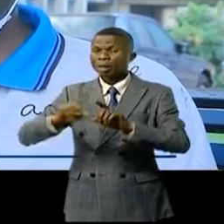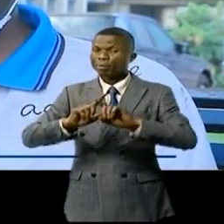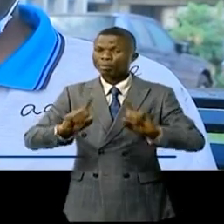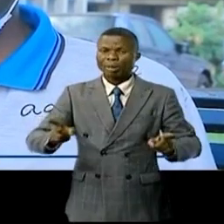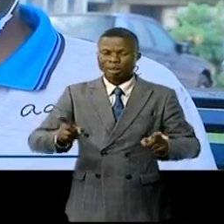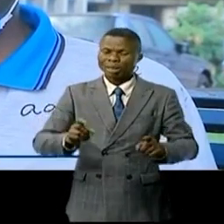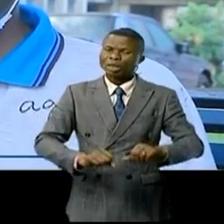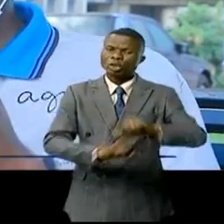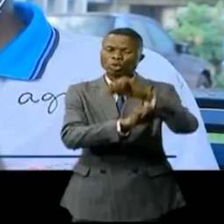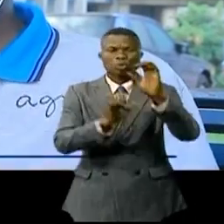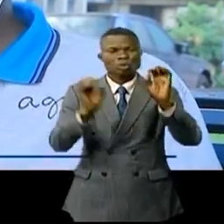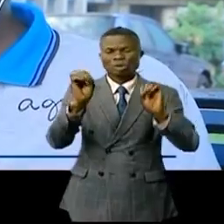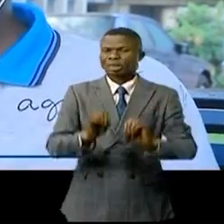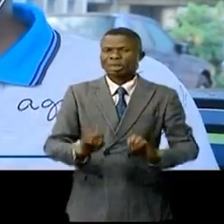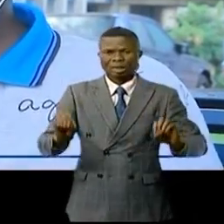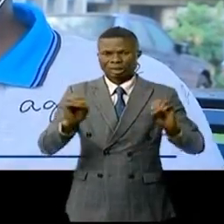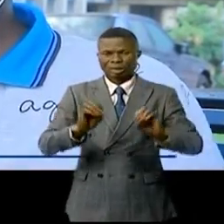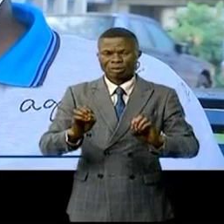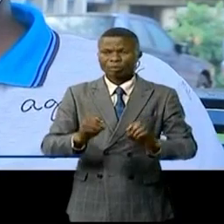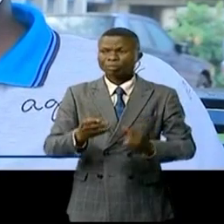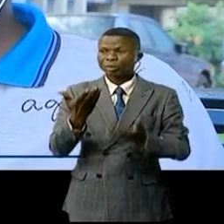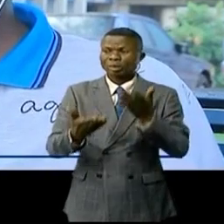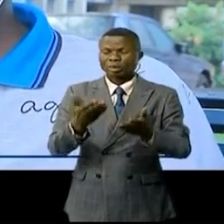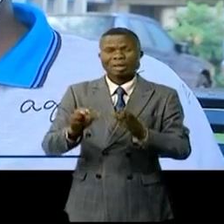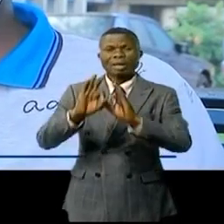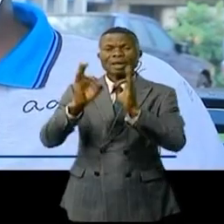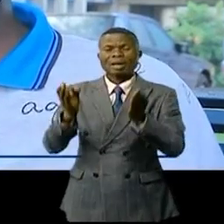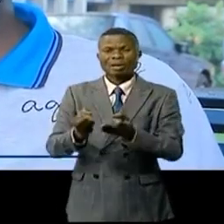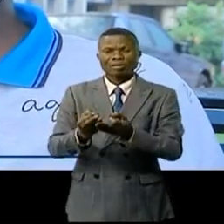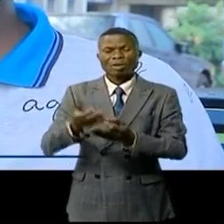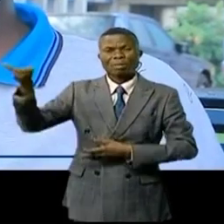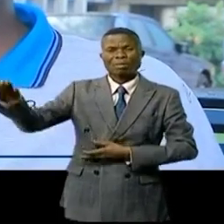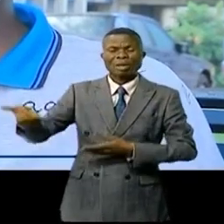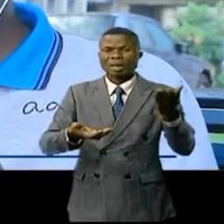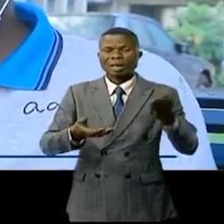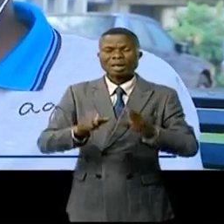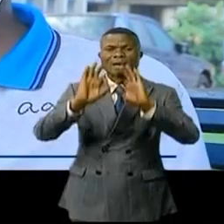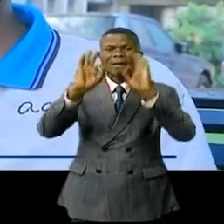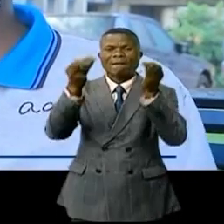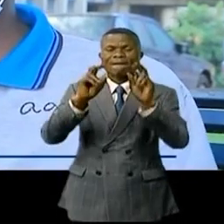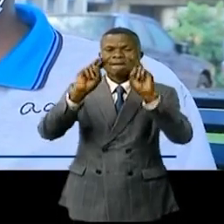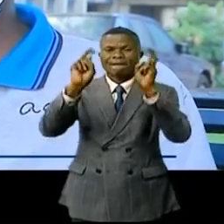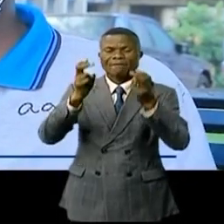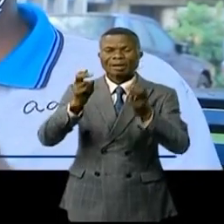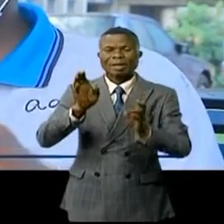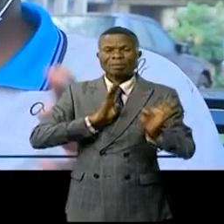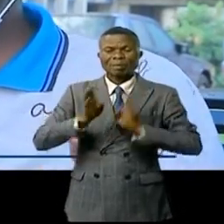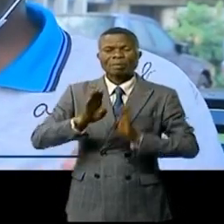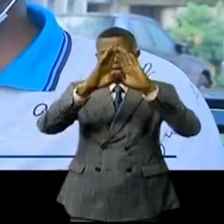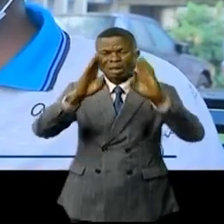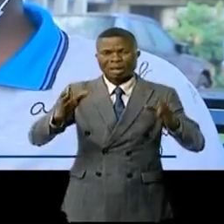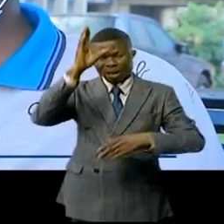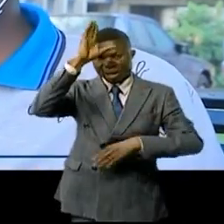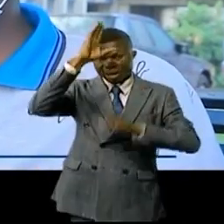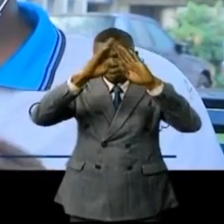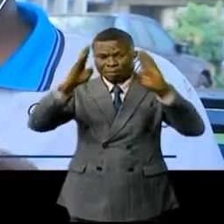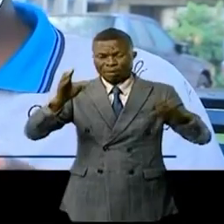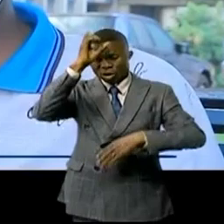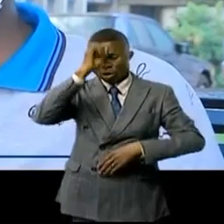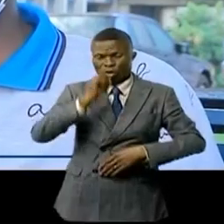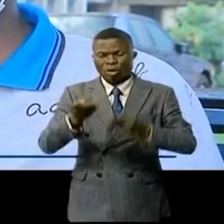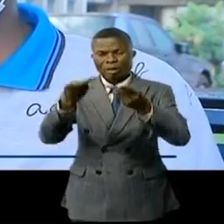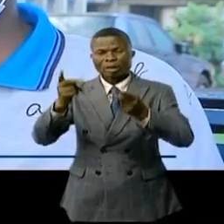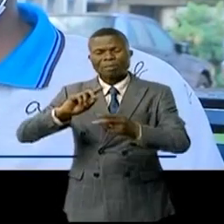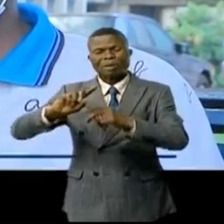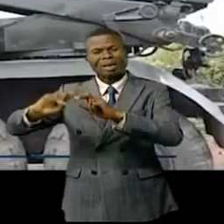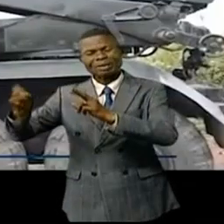sans accompagnement. Ils ont manqué même les familles d'accueil dans la ville de Beni pour être dans des orphelinats et dans des sites de déplacés dans de